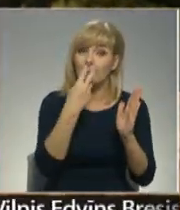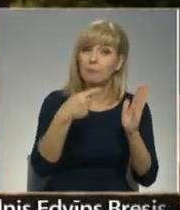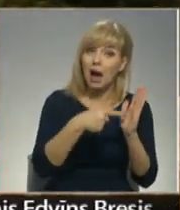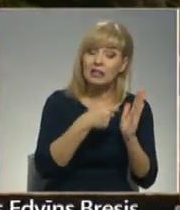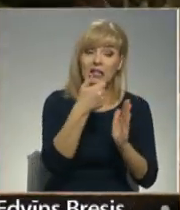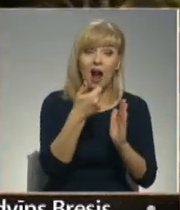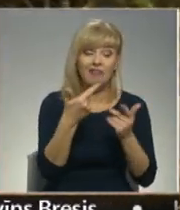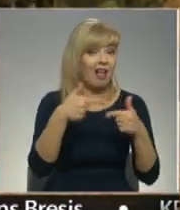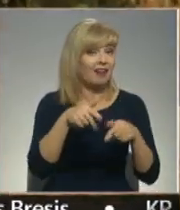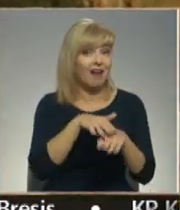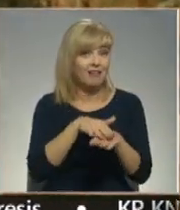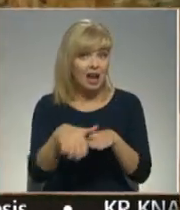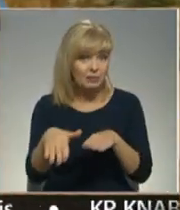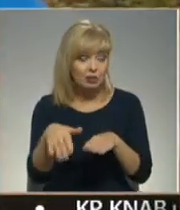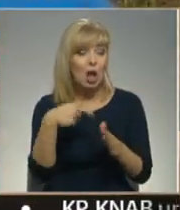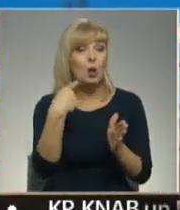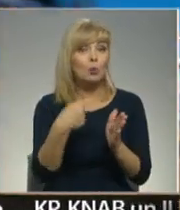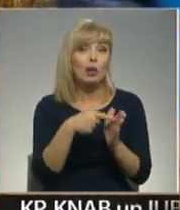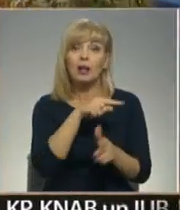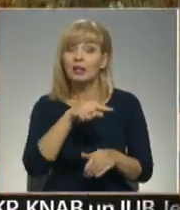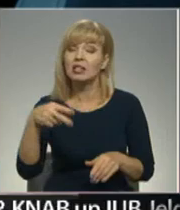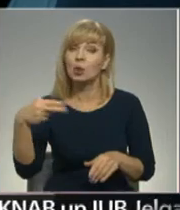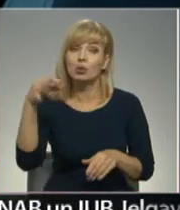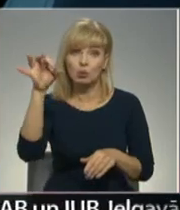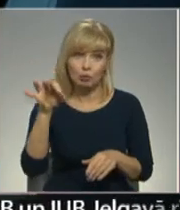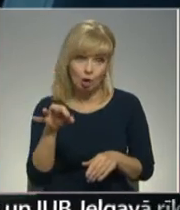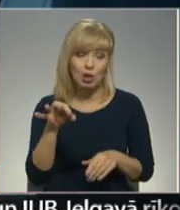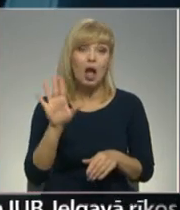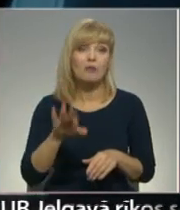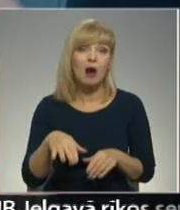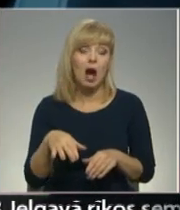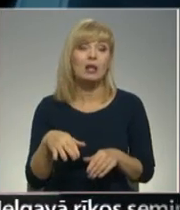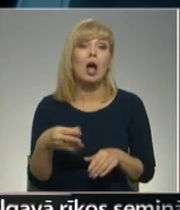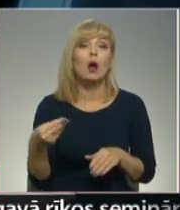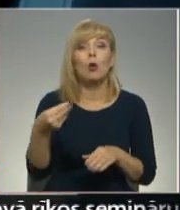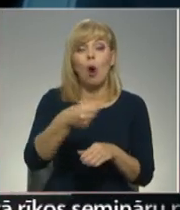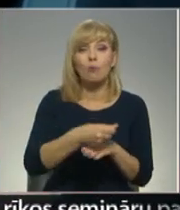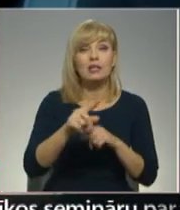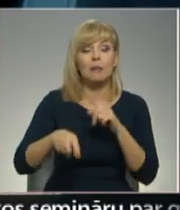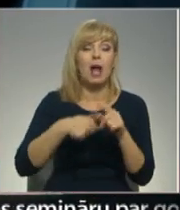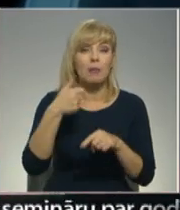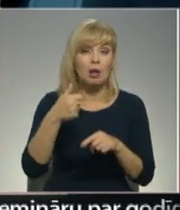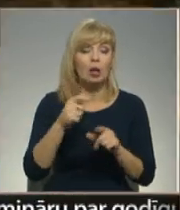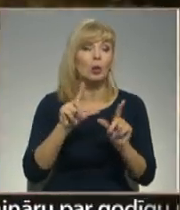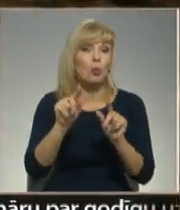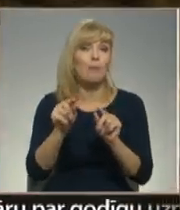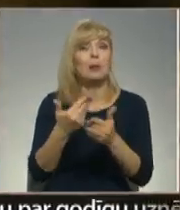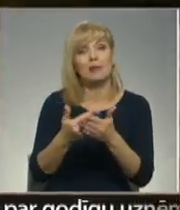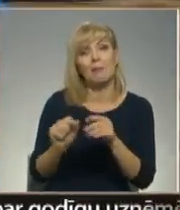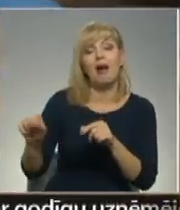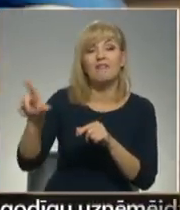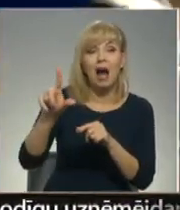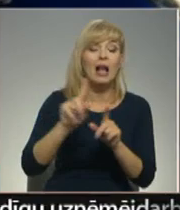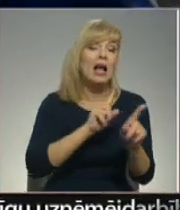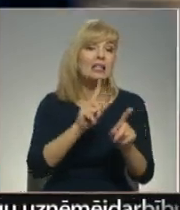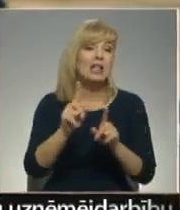laikā neizpildīto, kas ir noteikts līdz 20%, var kompensēt nākamajā gadā, jeb nobraucot vairāk. Tikmēr ceļa